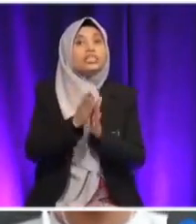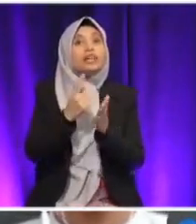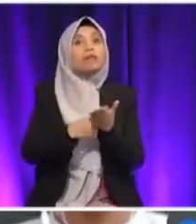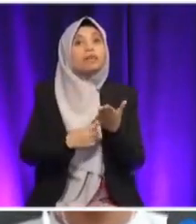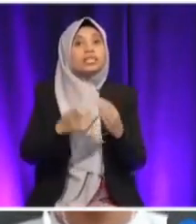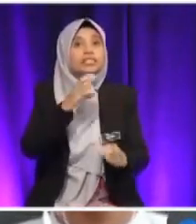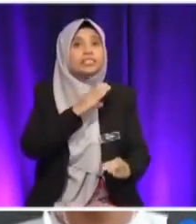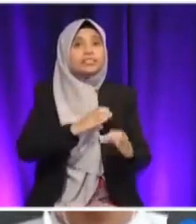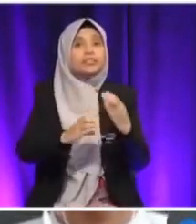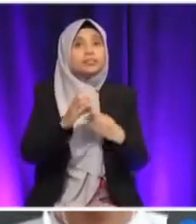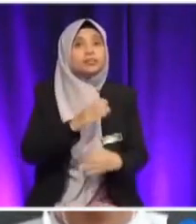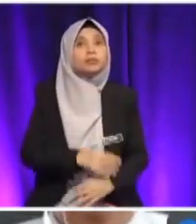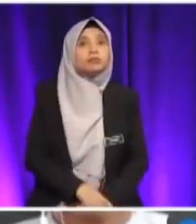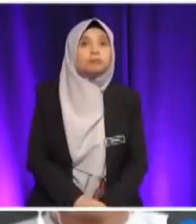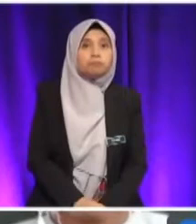nih